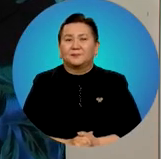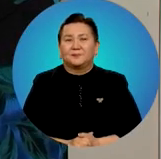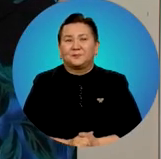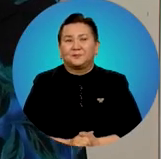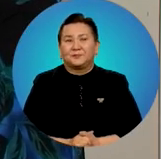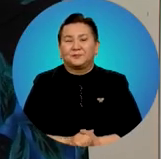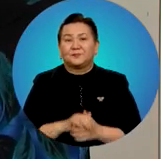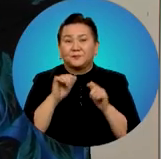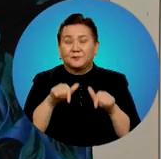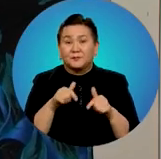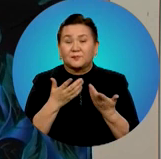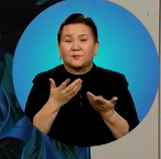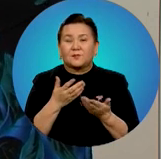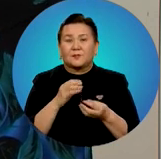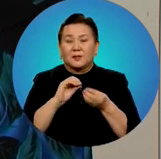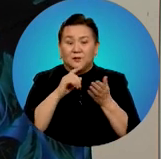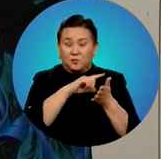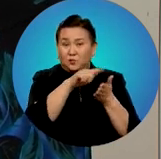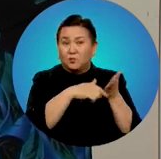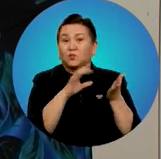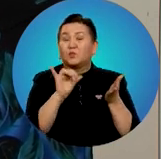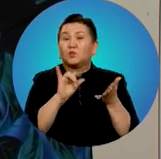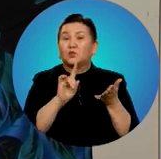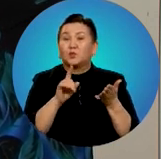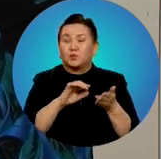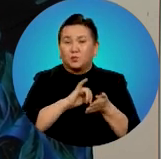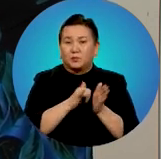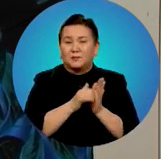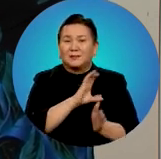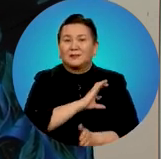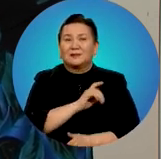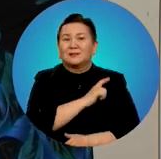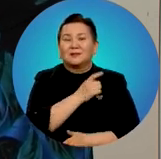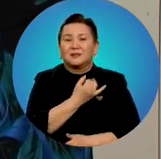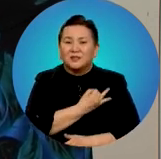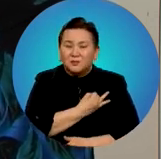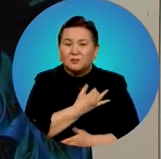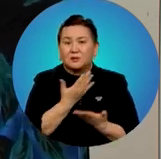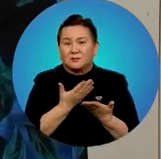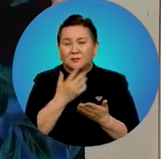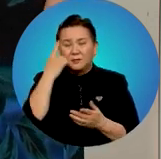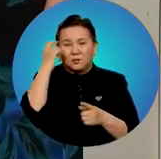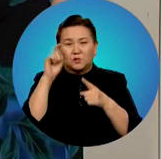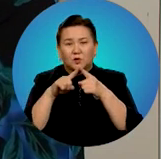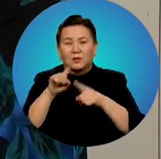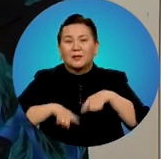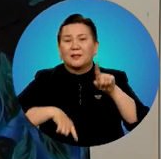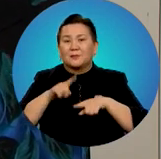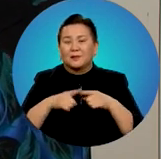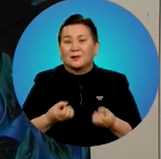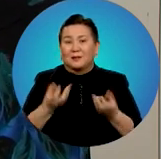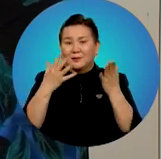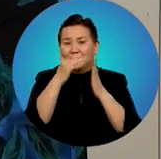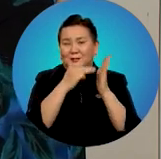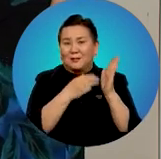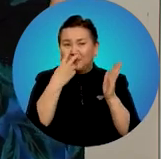ингэж бичсэн байна. За тэгэхээр энэ хэсэгт зохиогч яг юунд итгүүлэхийг хүссэн бэ? За тэр итгүүлэхийг хүссэн зорилгоо ямар хэрэглүүрээр гаргасан бэ гэдгийг